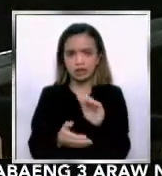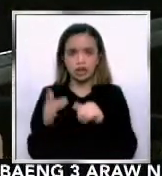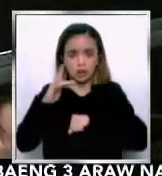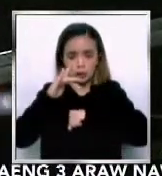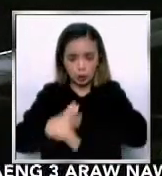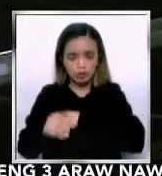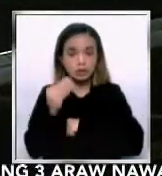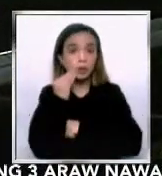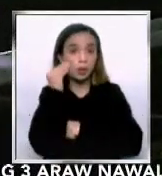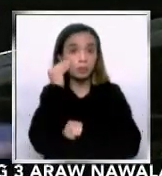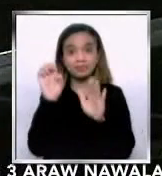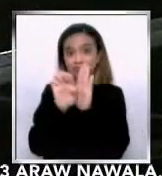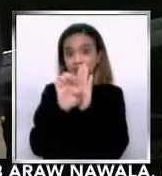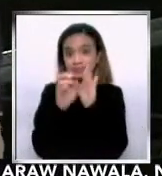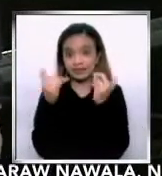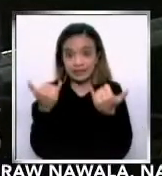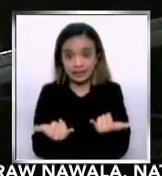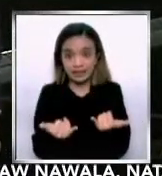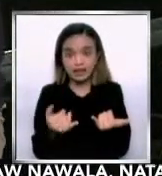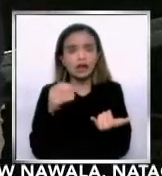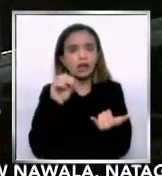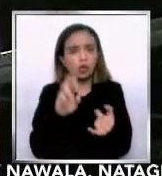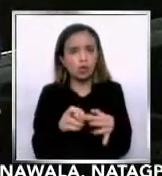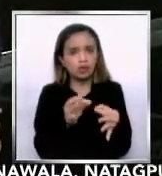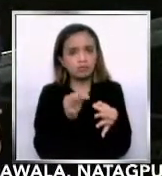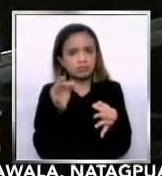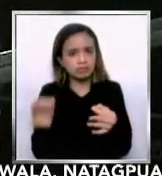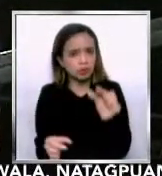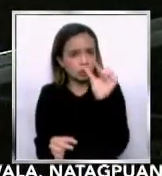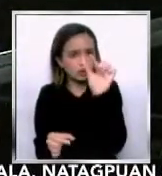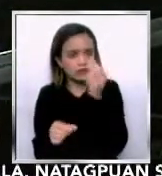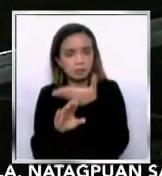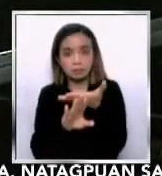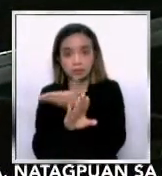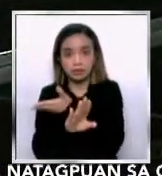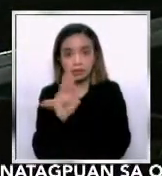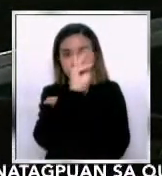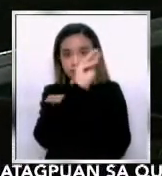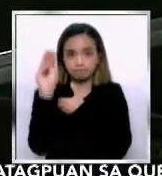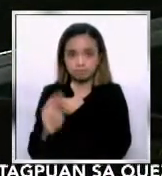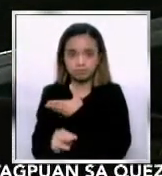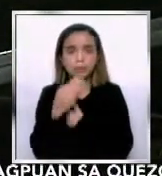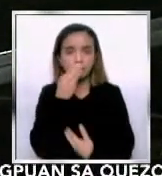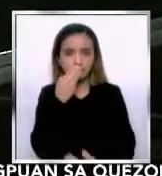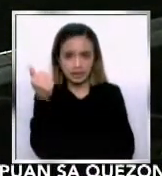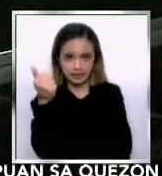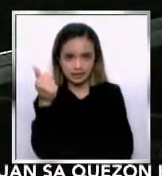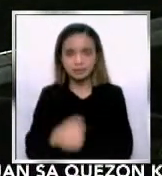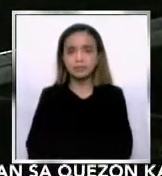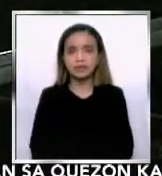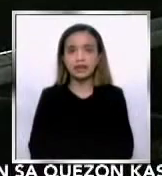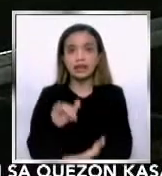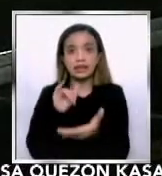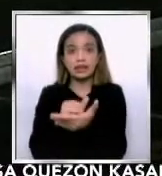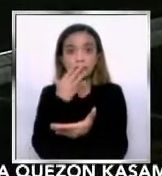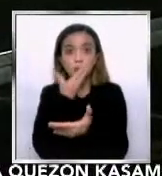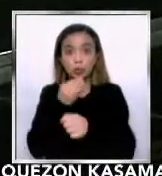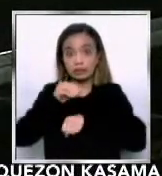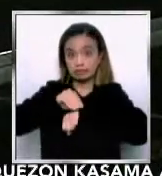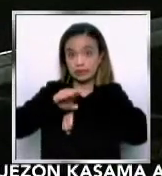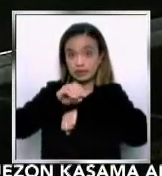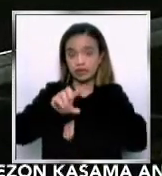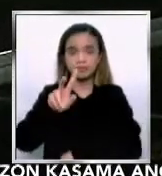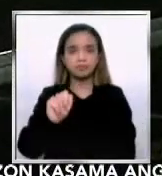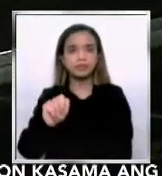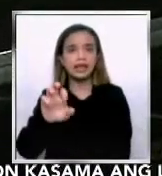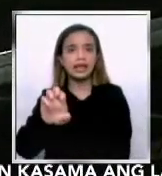katulad ngayon, o mag-extend ng konti bago mag-Metro Manila, mas mainam. Ito ang payo ng NLEX sa mga motorista,